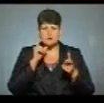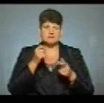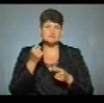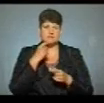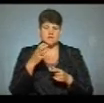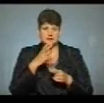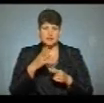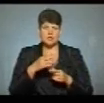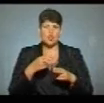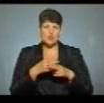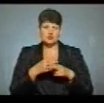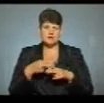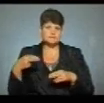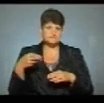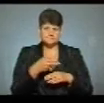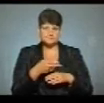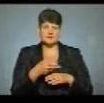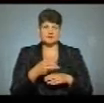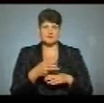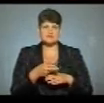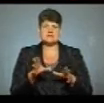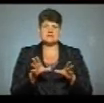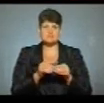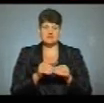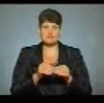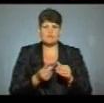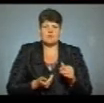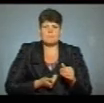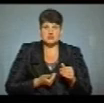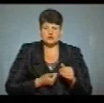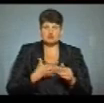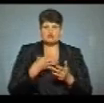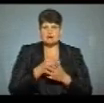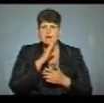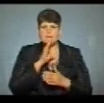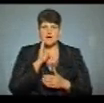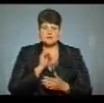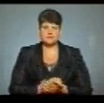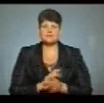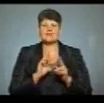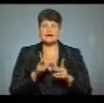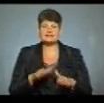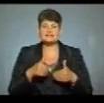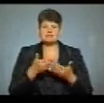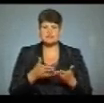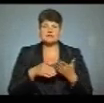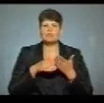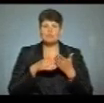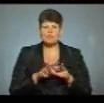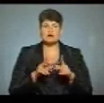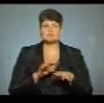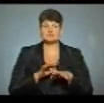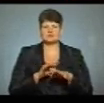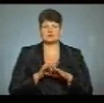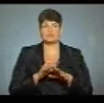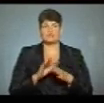тілесних ушкоджень співмешканцю своєї матері. Як надавати домедичну допомогу і діяти в умовах війни, навчали дітей